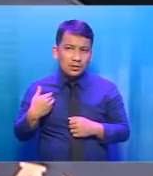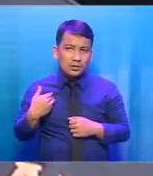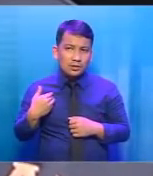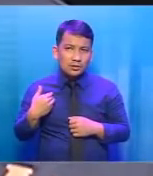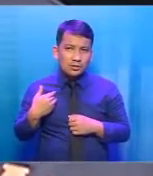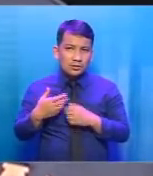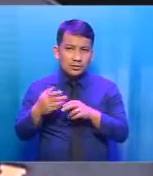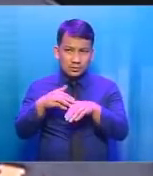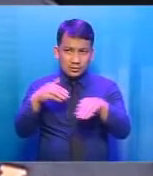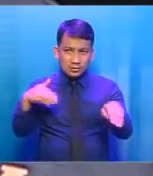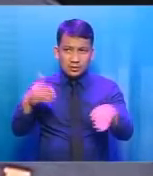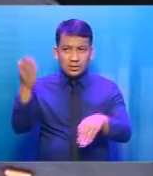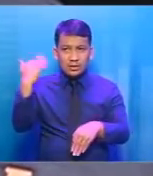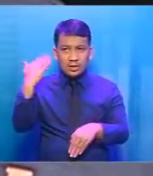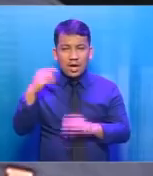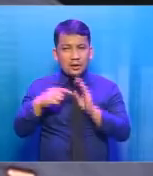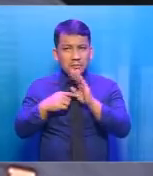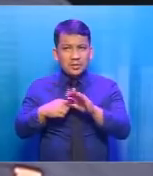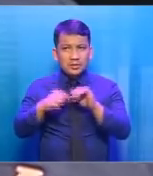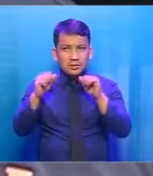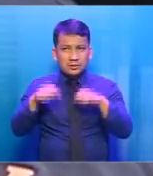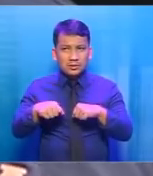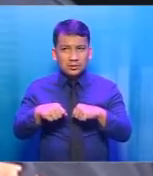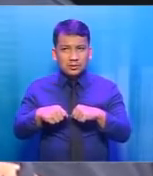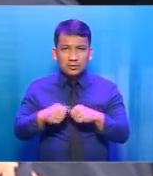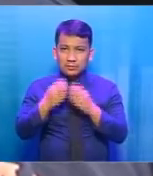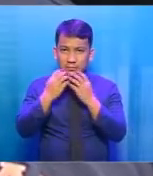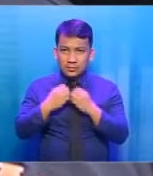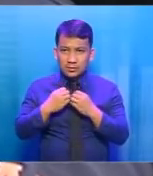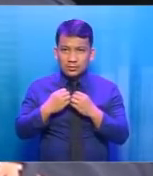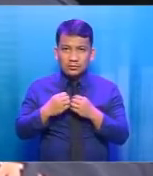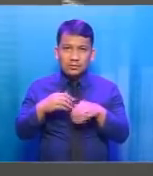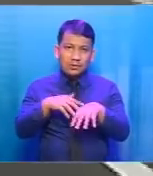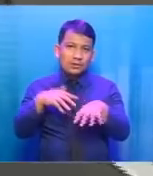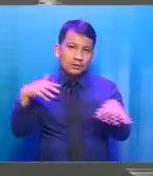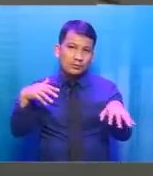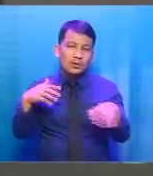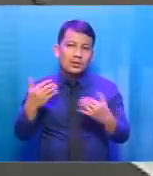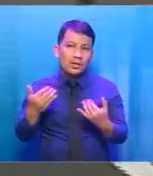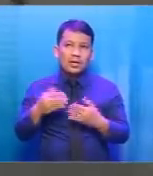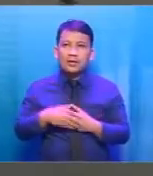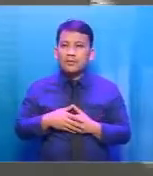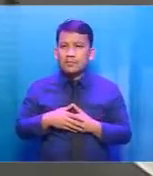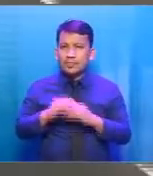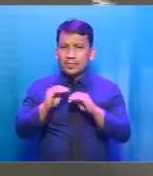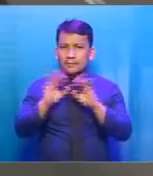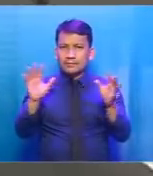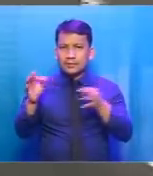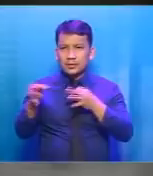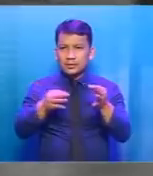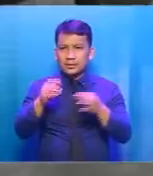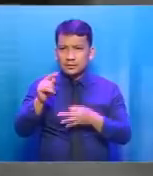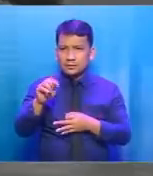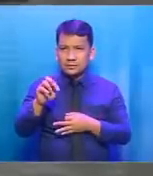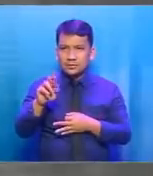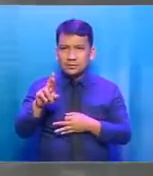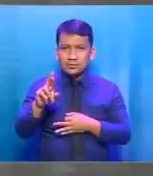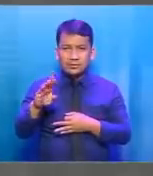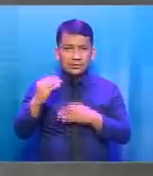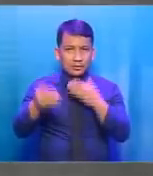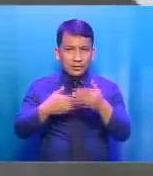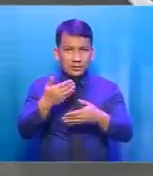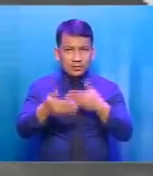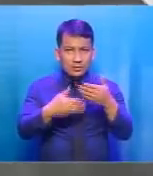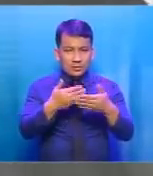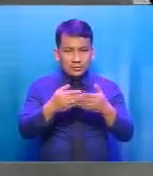ganun ka-traffic. Hindi katulad dati na mura nga, sobrang traffic naman. Pero paglilinaw ng TRB, dadaan pa ito